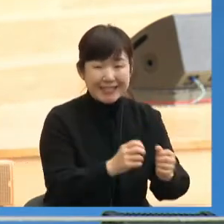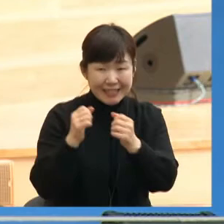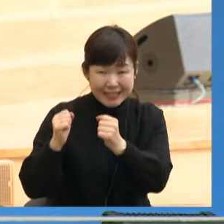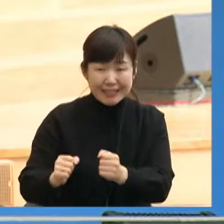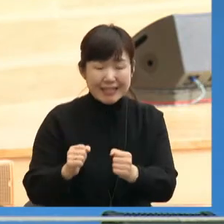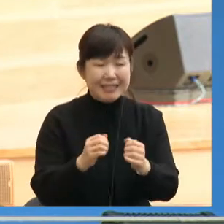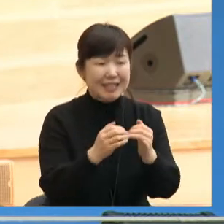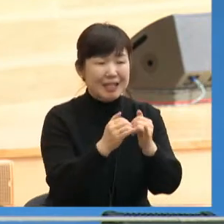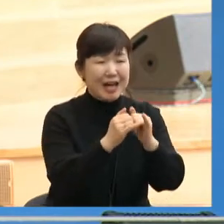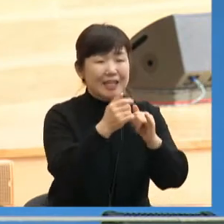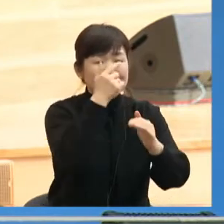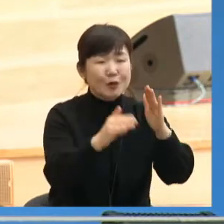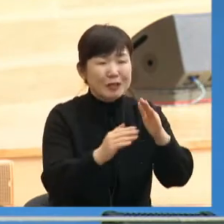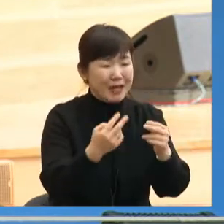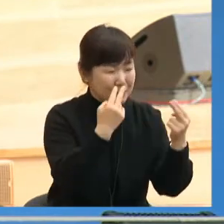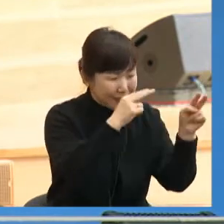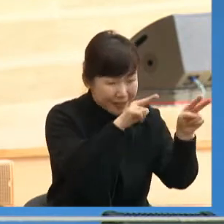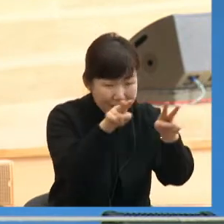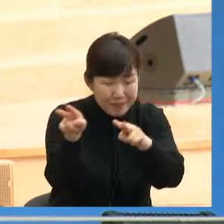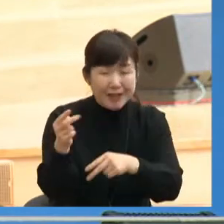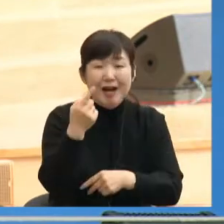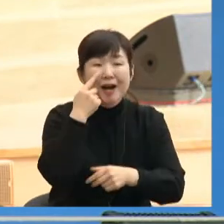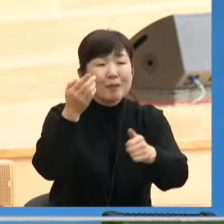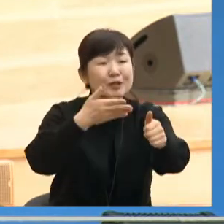한번 바라보십시오.